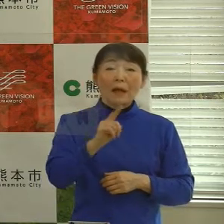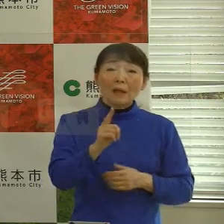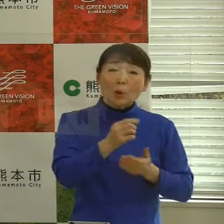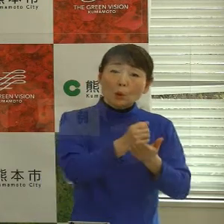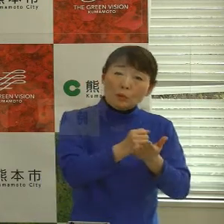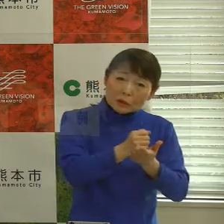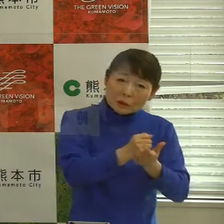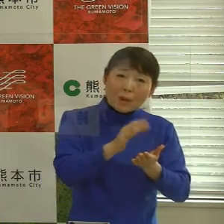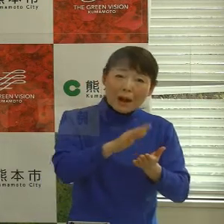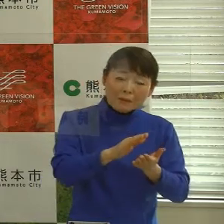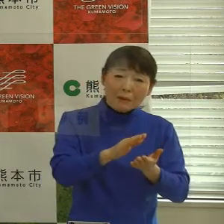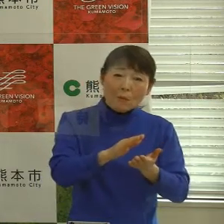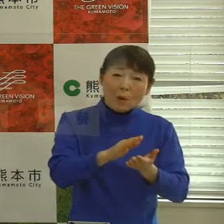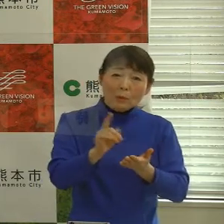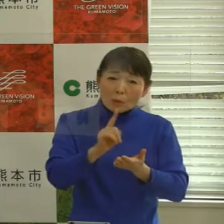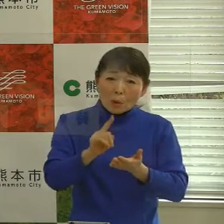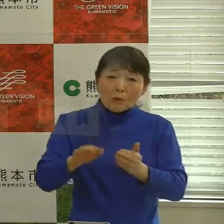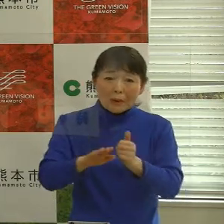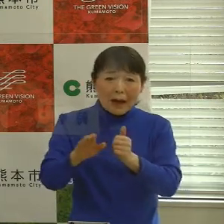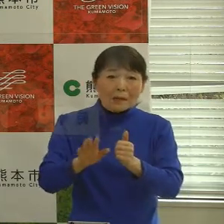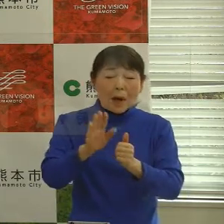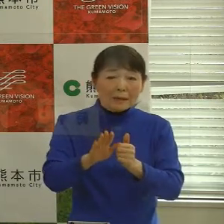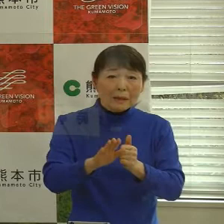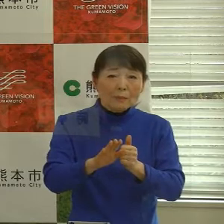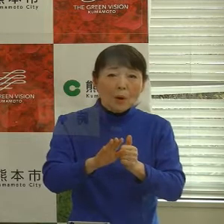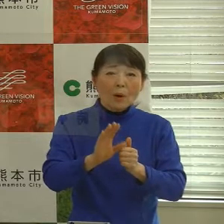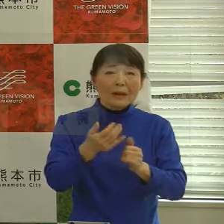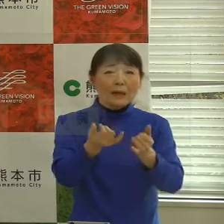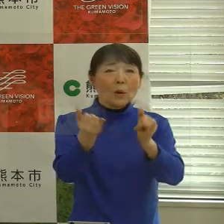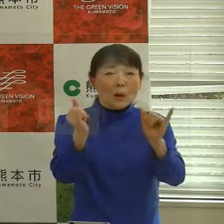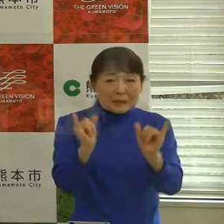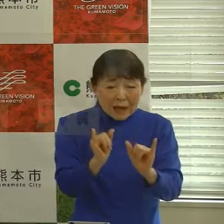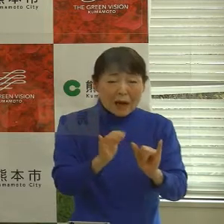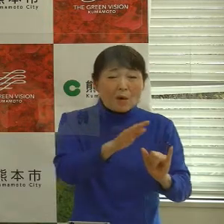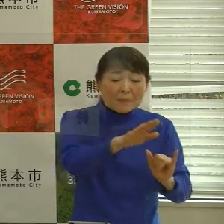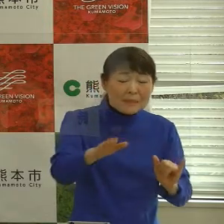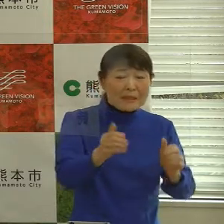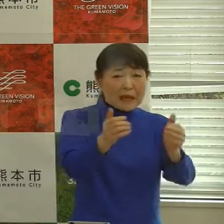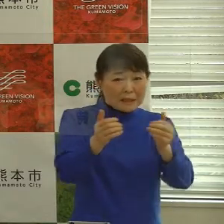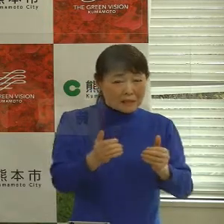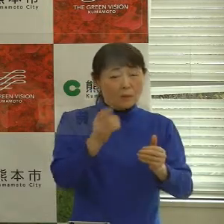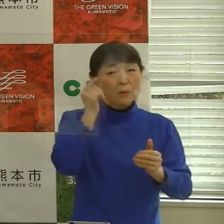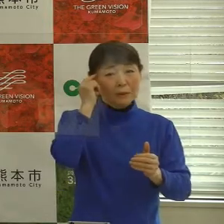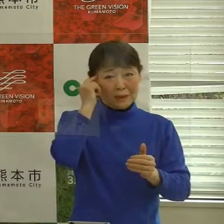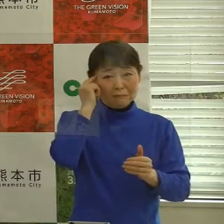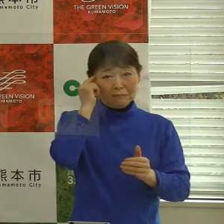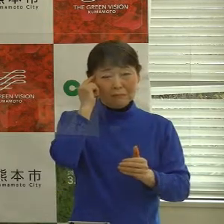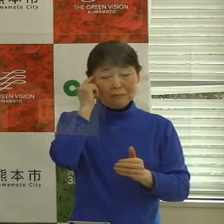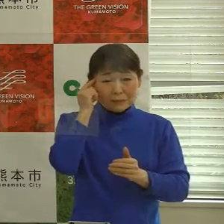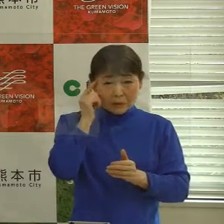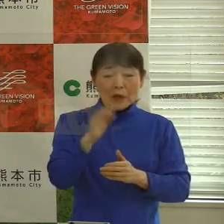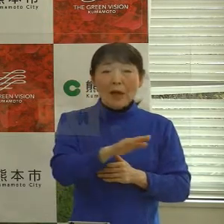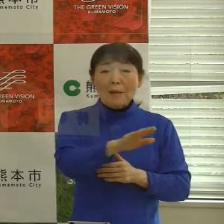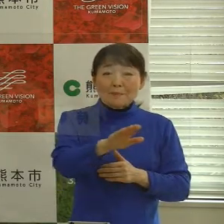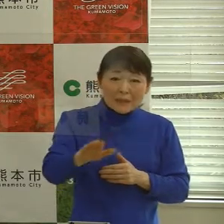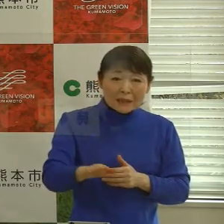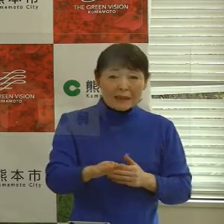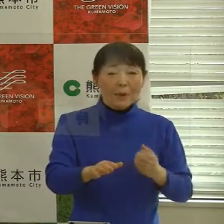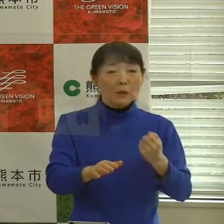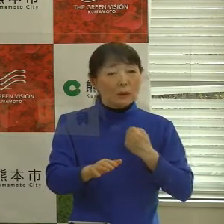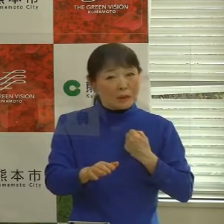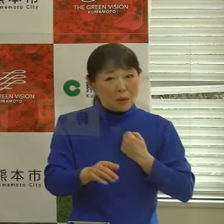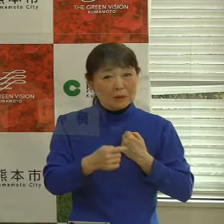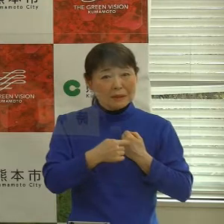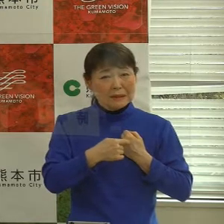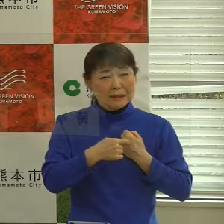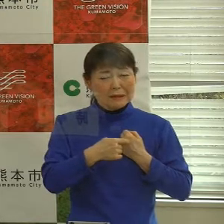っても、どんな境遇であっても、社会は皆さんを必要としてるんだと。皆さんのやっぱり命っていうのが